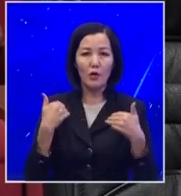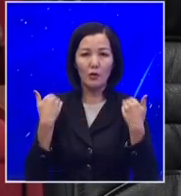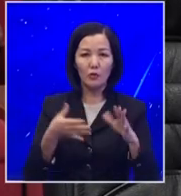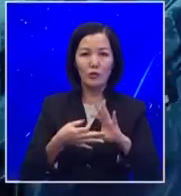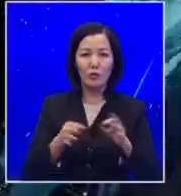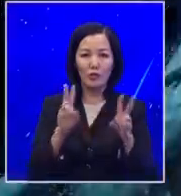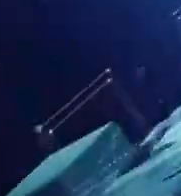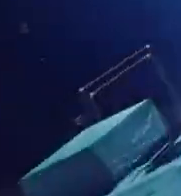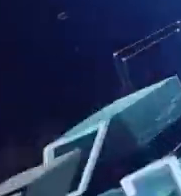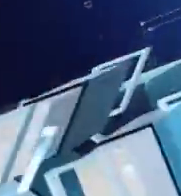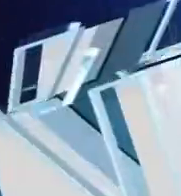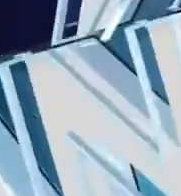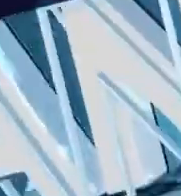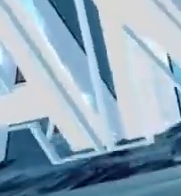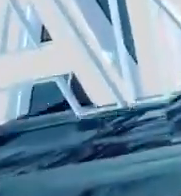қарастырамыз.